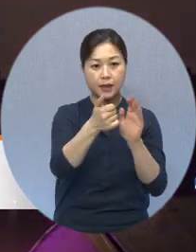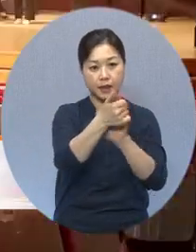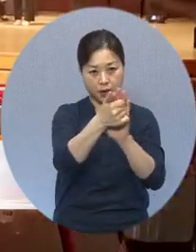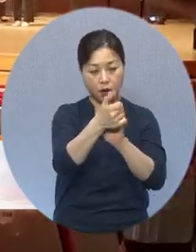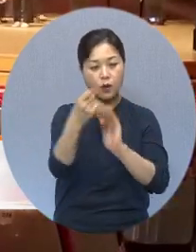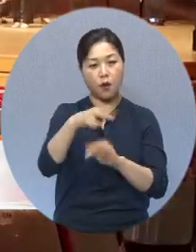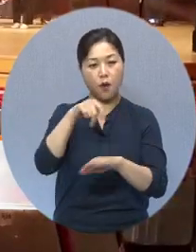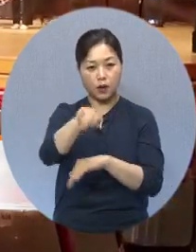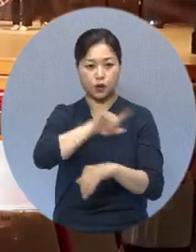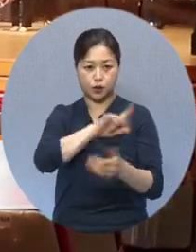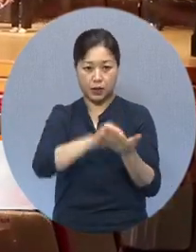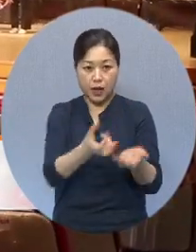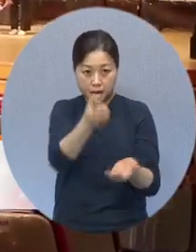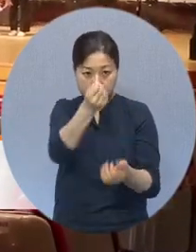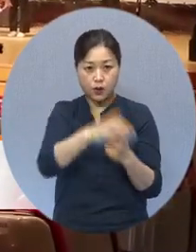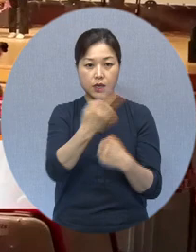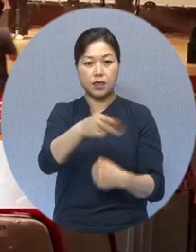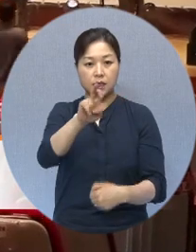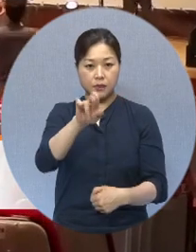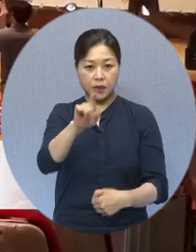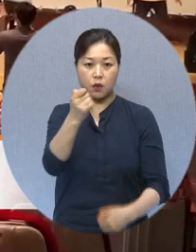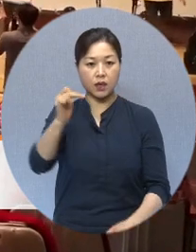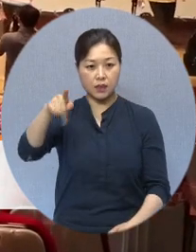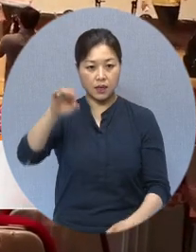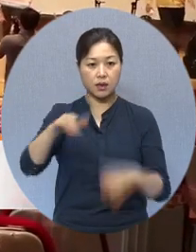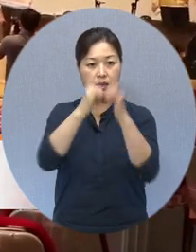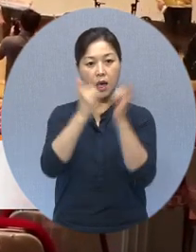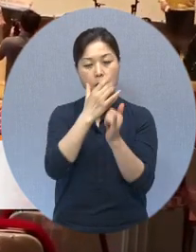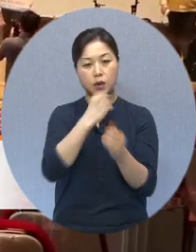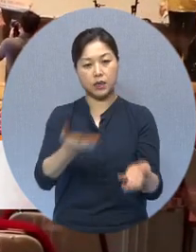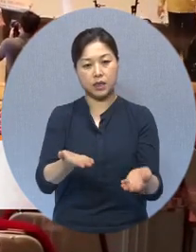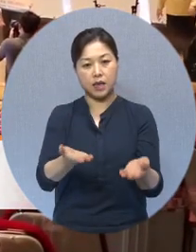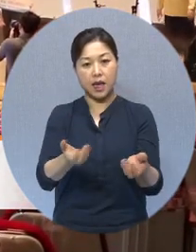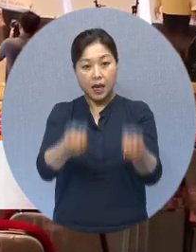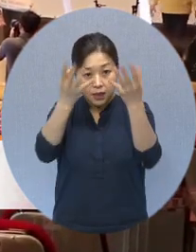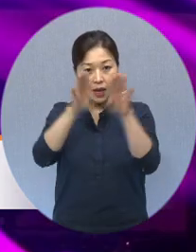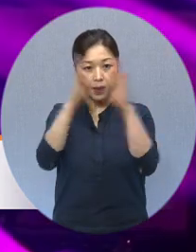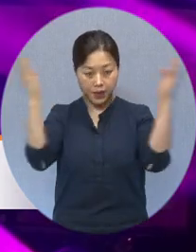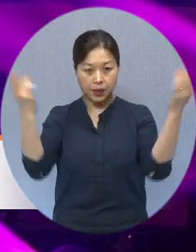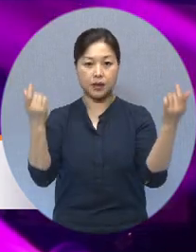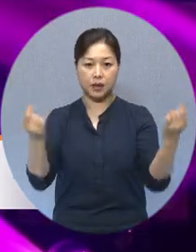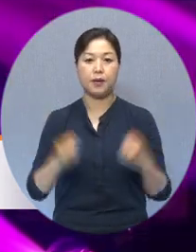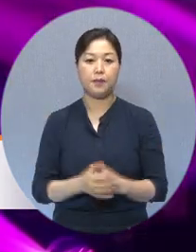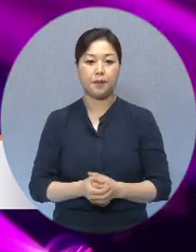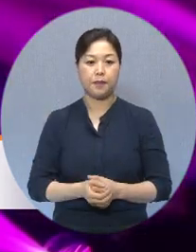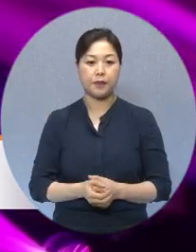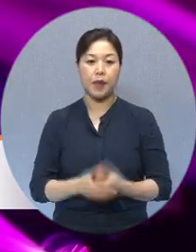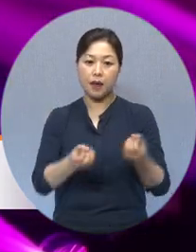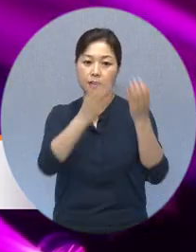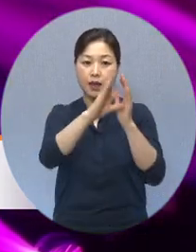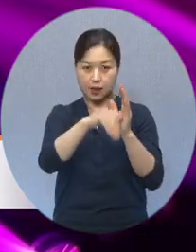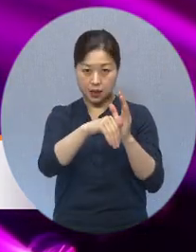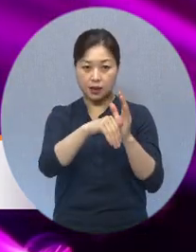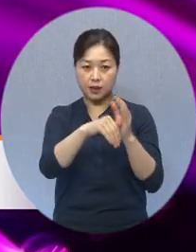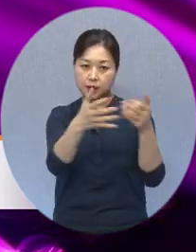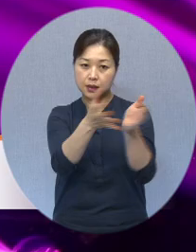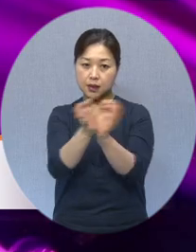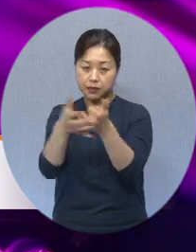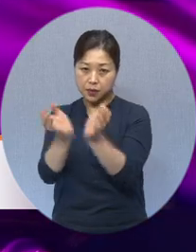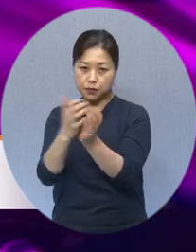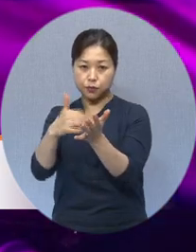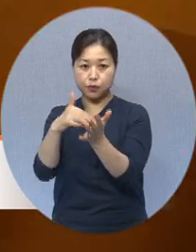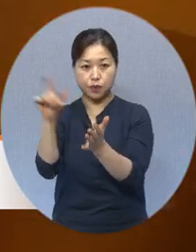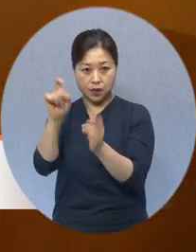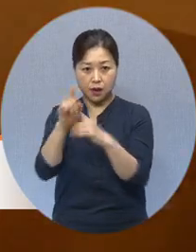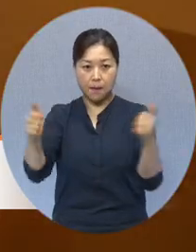주제로 2021년 광양시 사회복지 박람회를 개최했습니다. 행사에서는 10팀의 결선